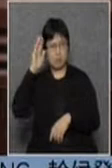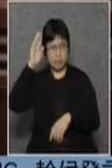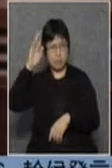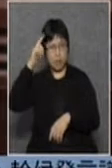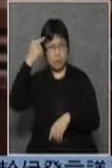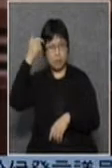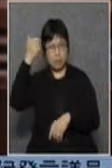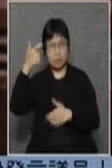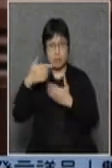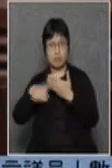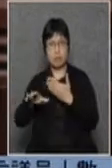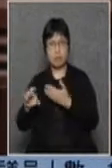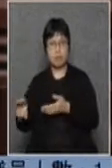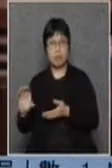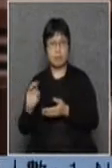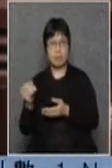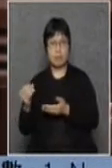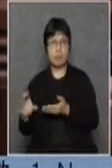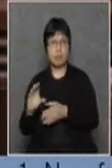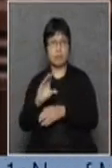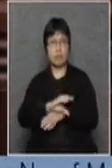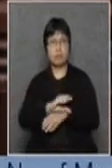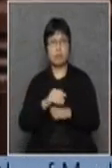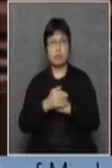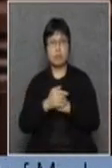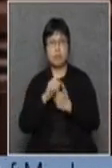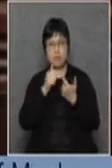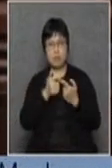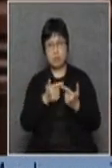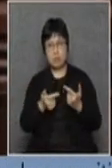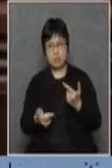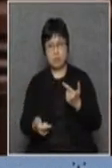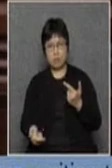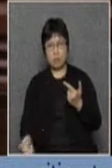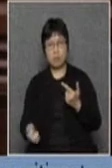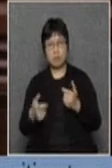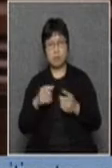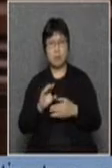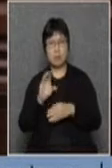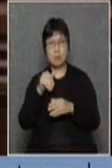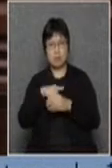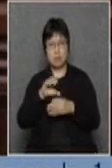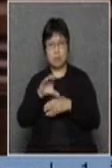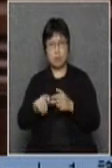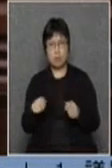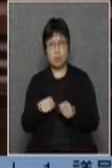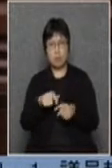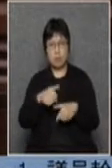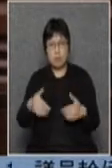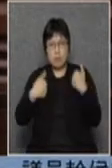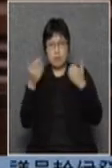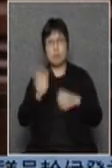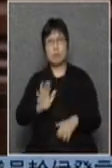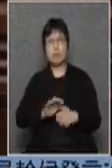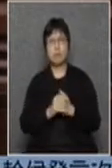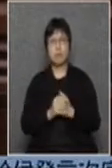有外資喺香港係作呢個長遠嘅投資嘅，唔係作短線嘅牟利嘅。我